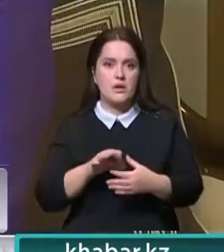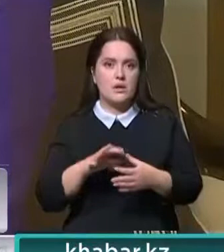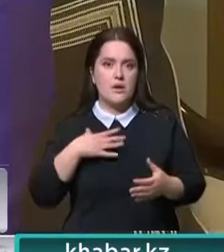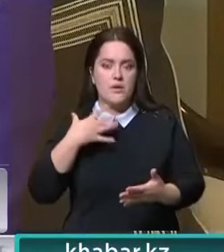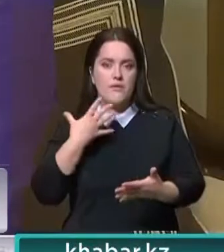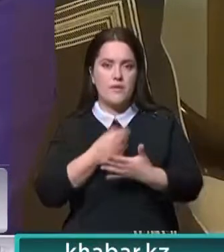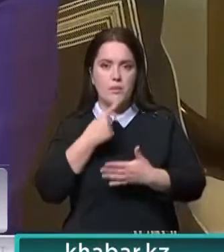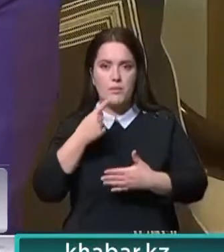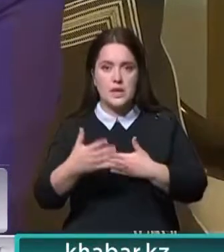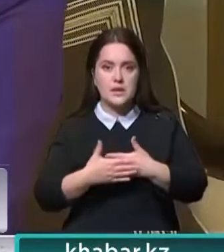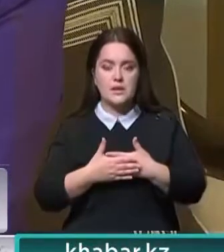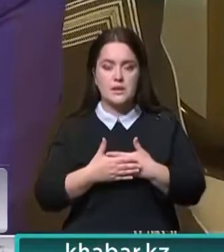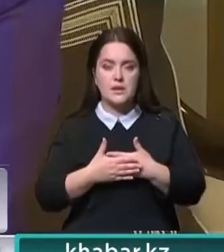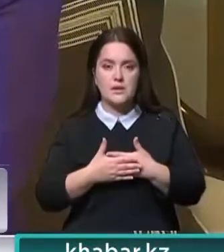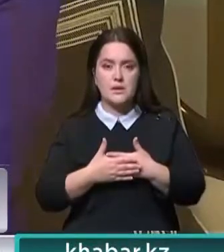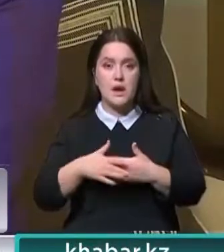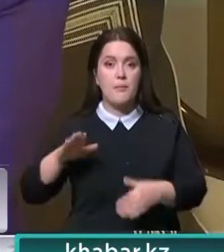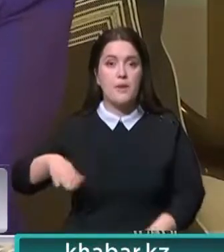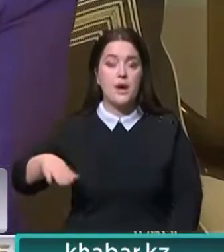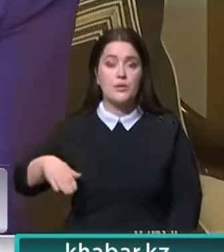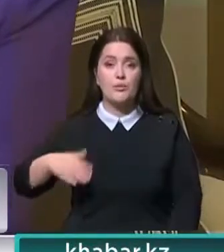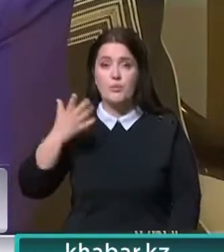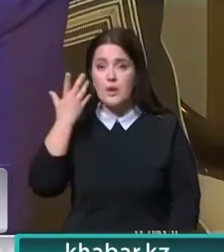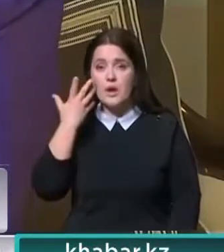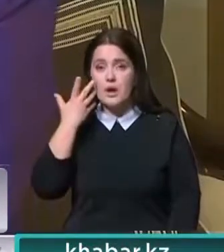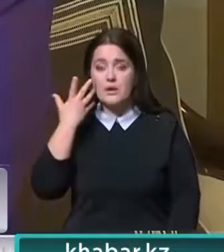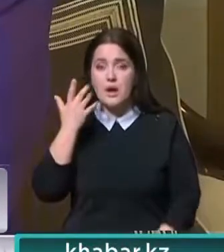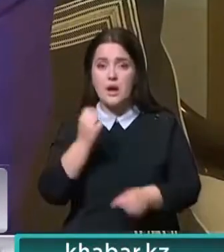очень близка. Потому что потом уже, когда